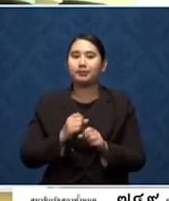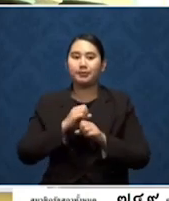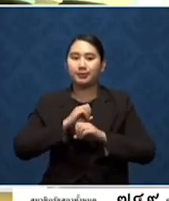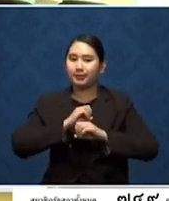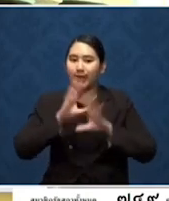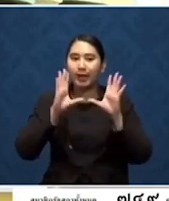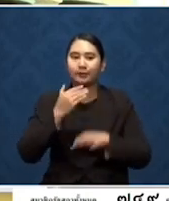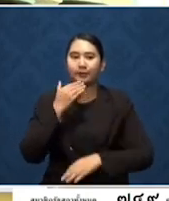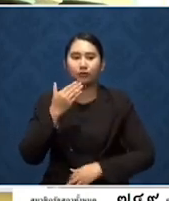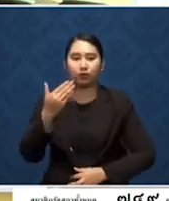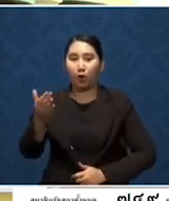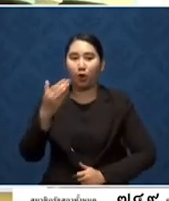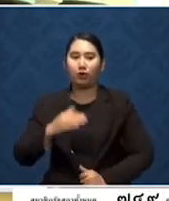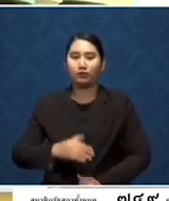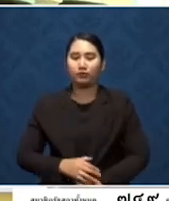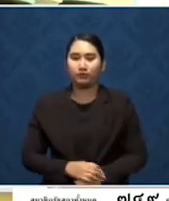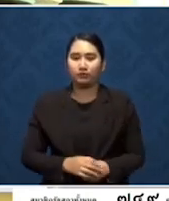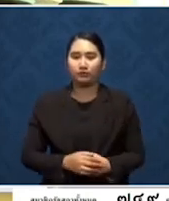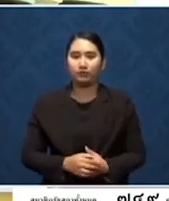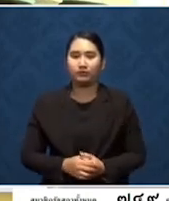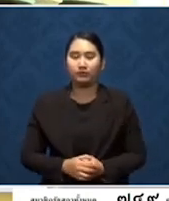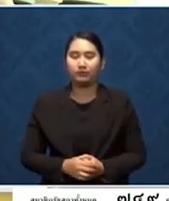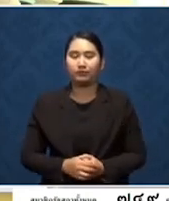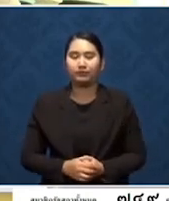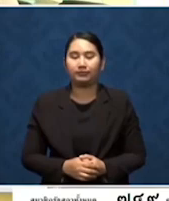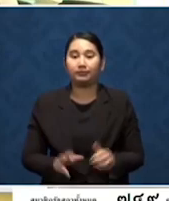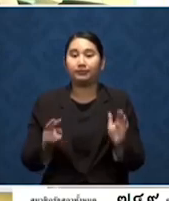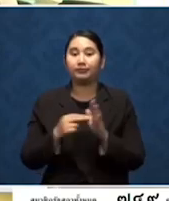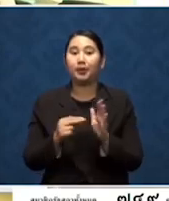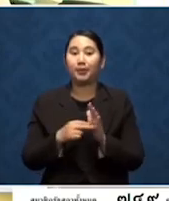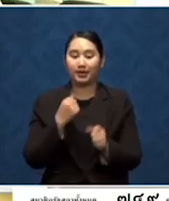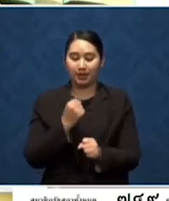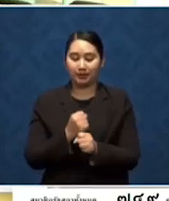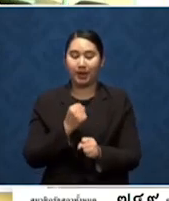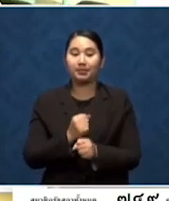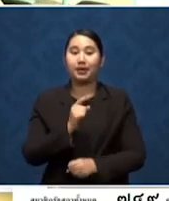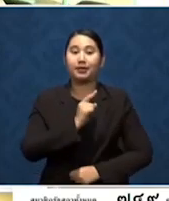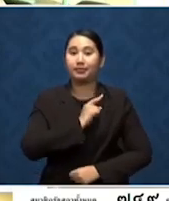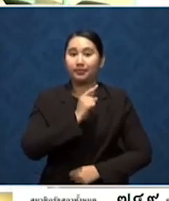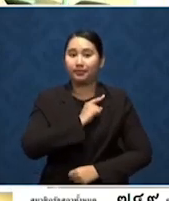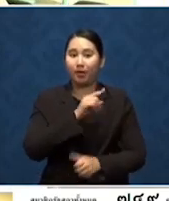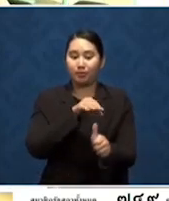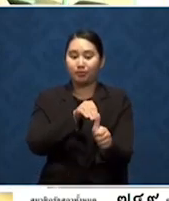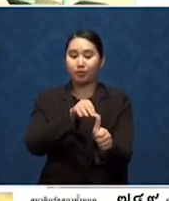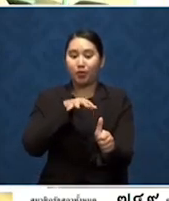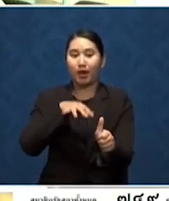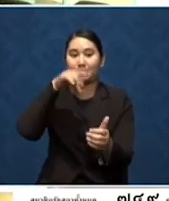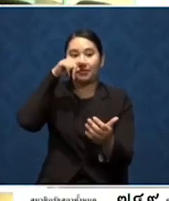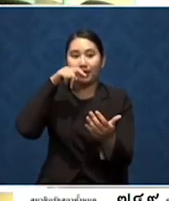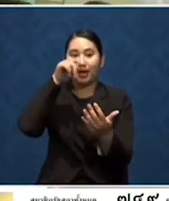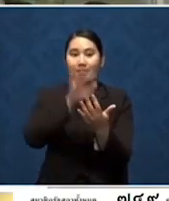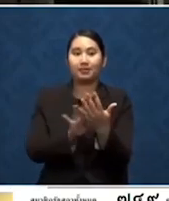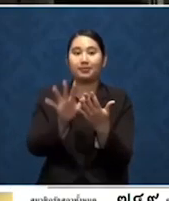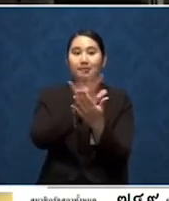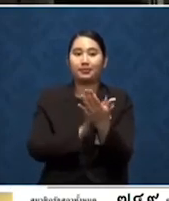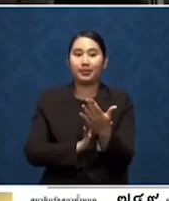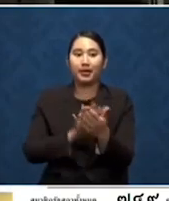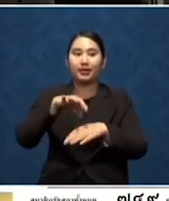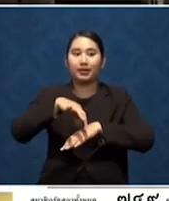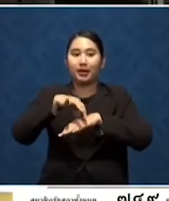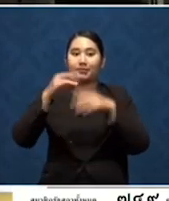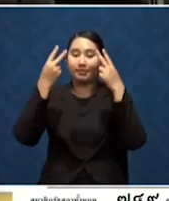มาตลอดครับท่านประธานว่าการกระทำหน้าที่เป็นผู้นำประเทศเป็นนายก